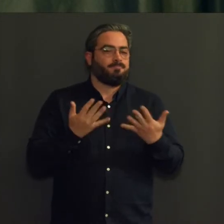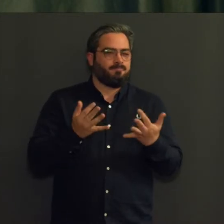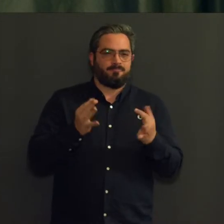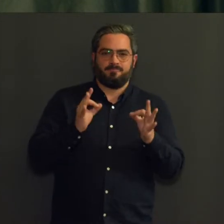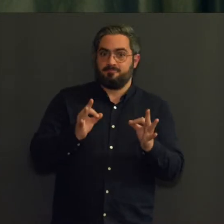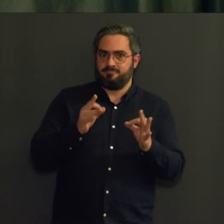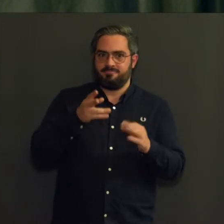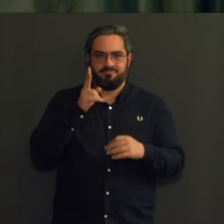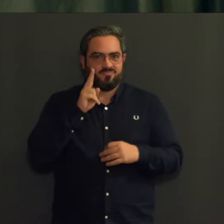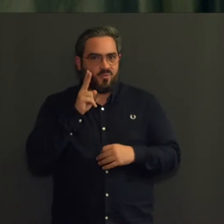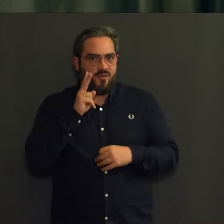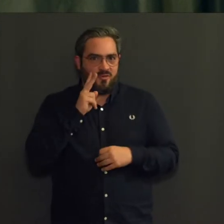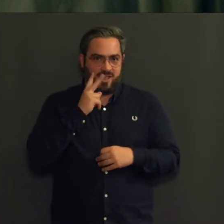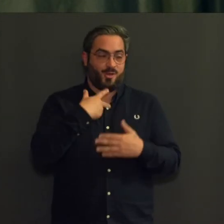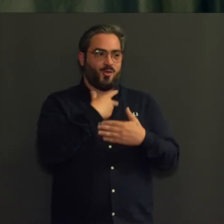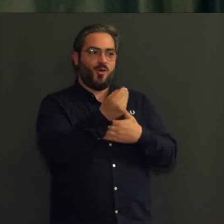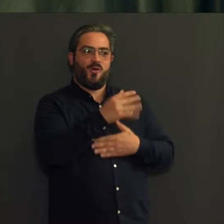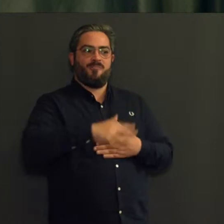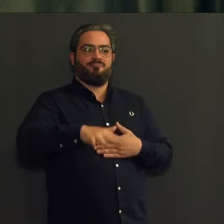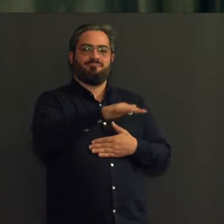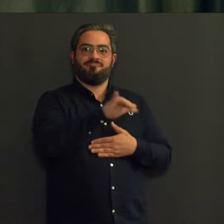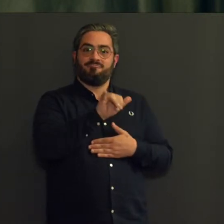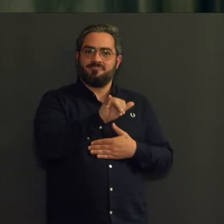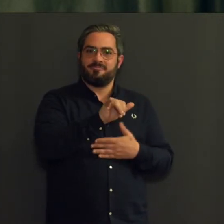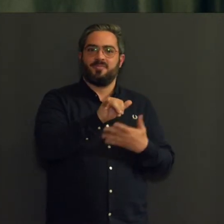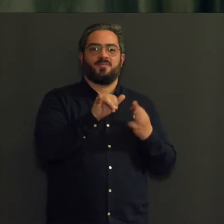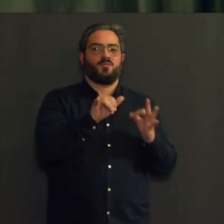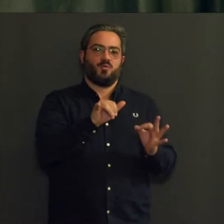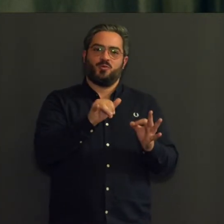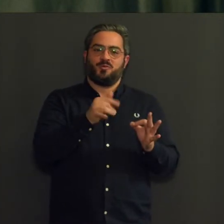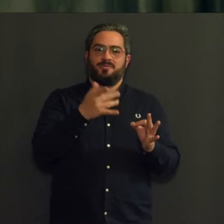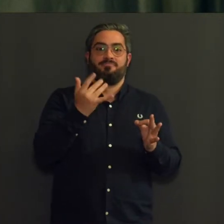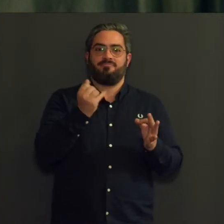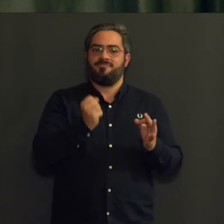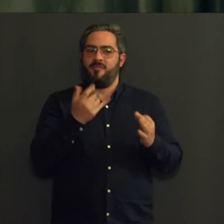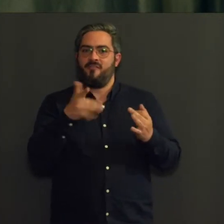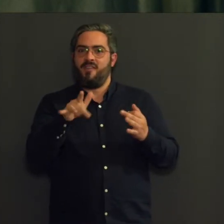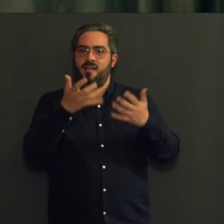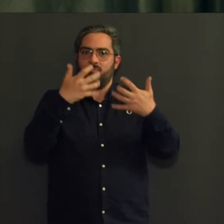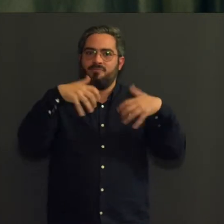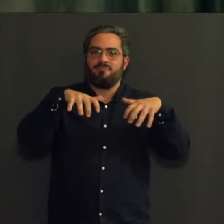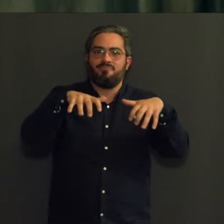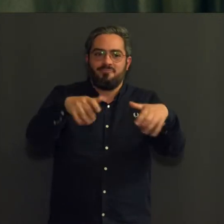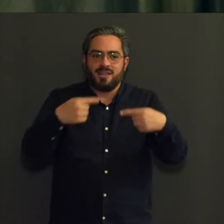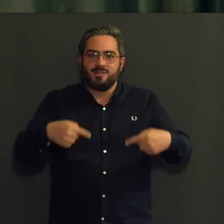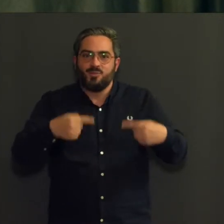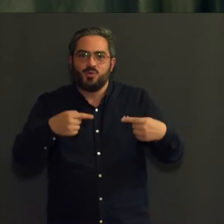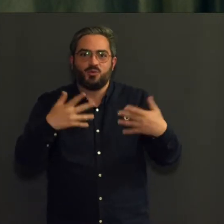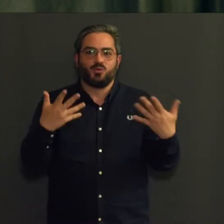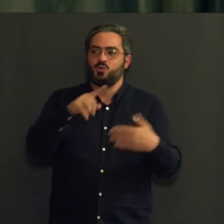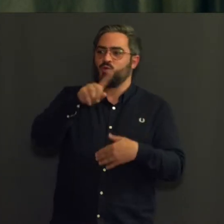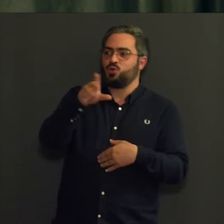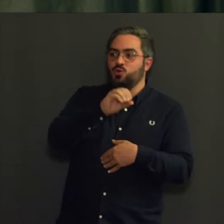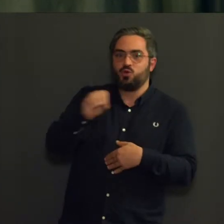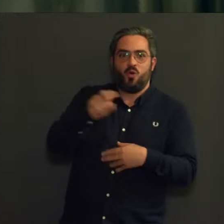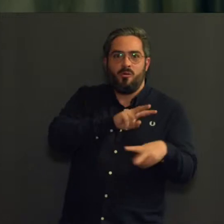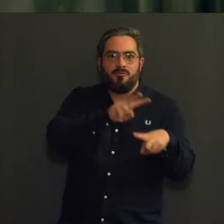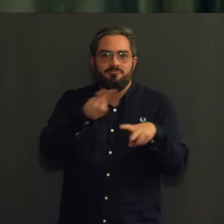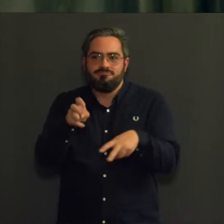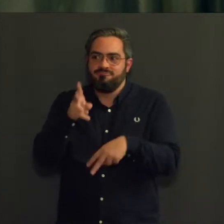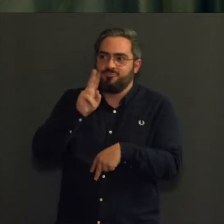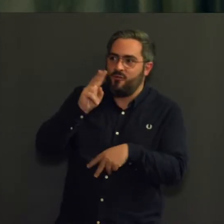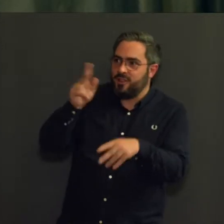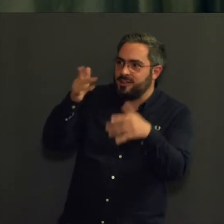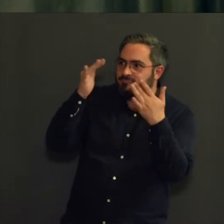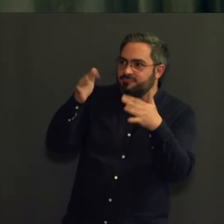ces opportunités de loisirs à l'air libre, vous pouvez dès à présent écumer les marchés aux puces, faire une escapade au zoo ou assister à une représentation théâtrale